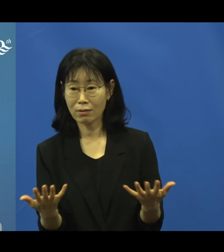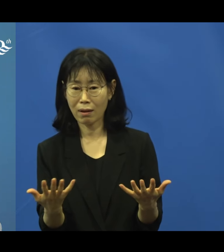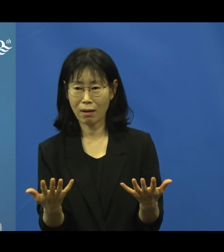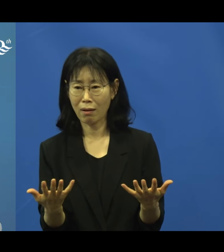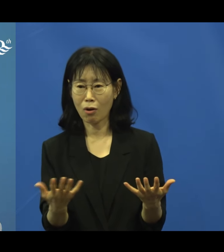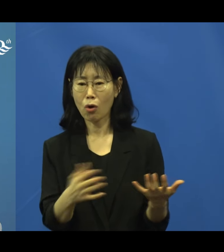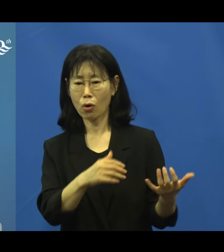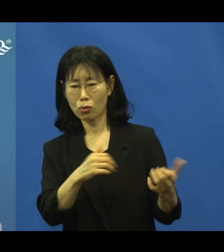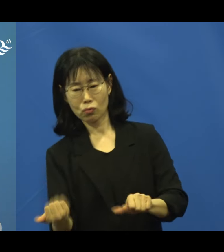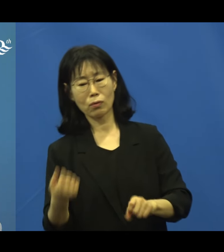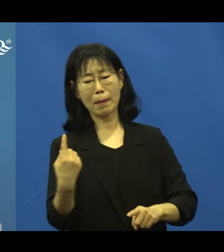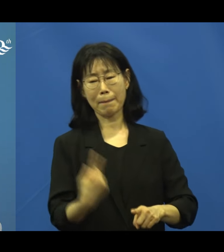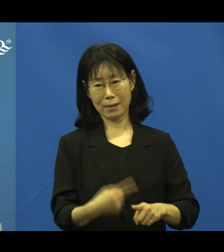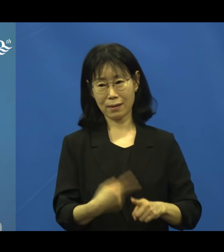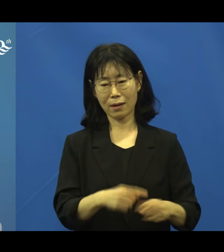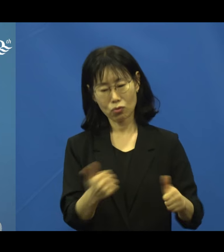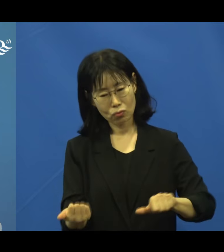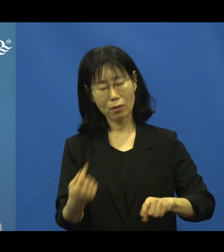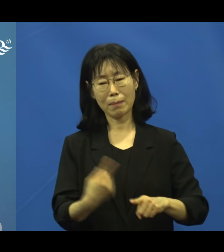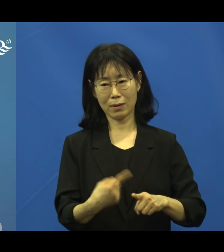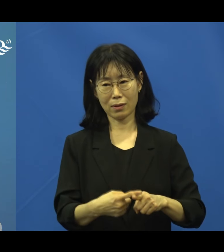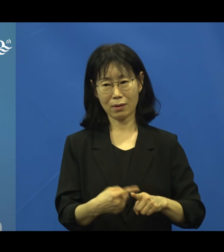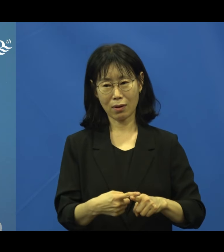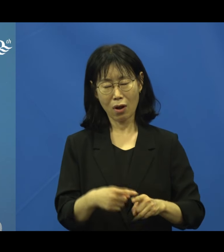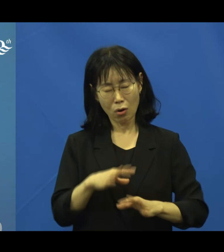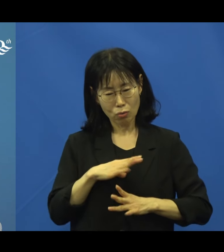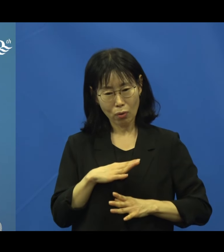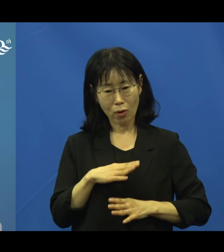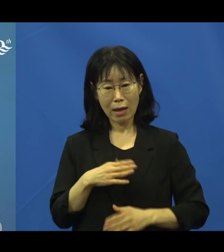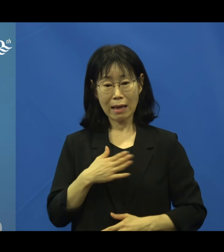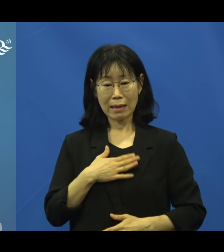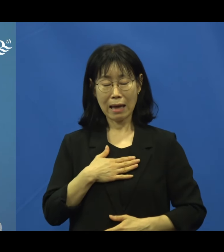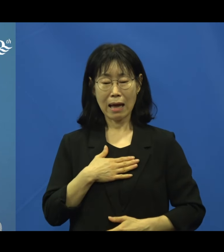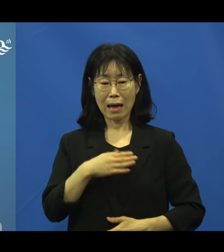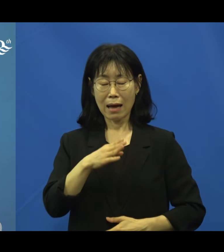사형 선고를 받은 거랑 같아요. 가장 두려운 질병.